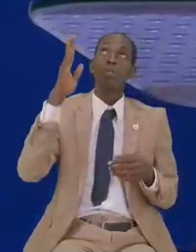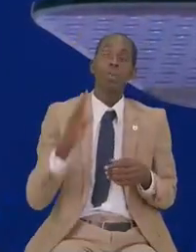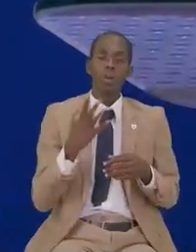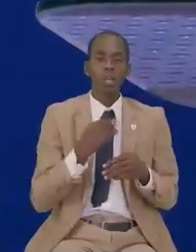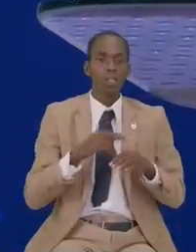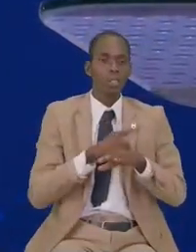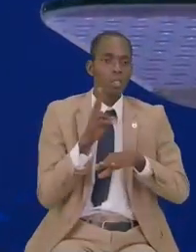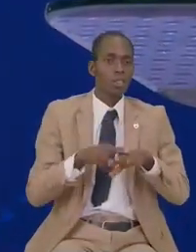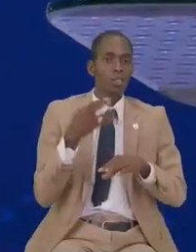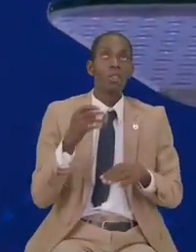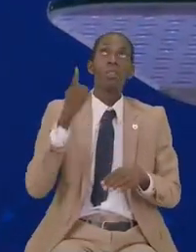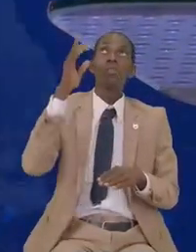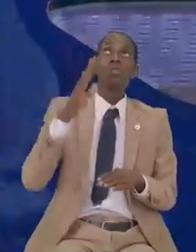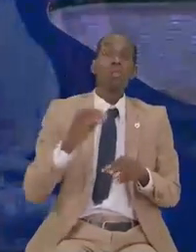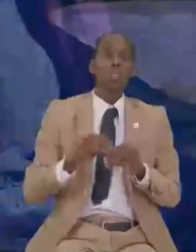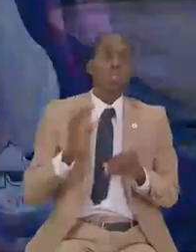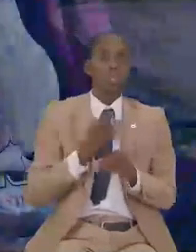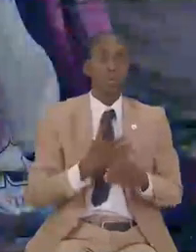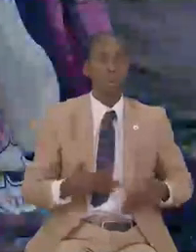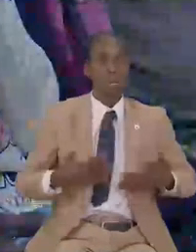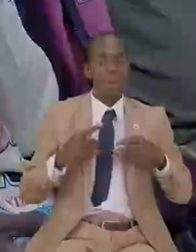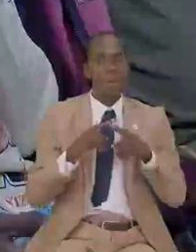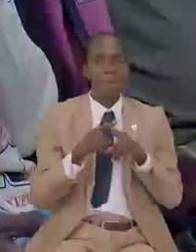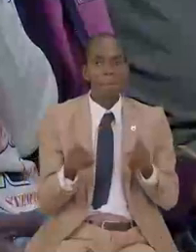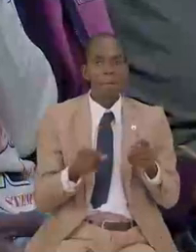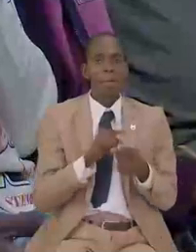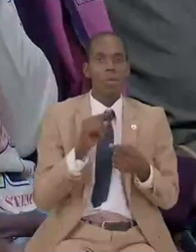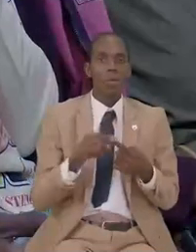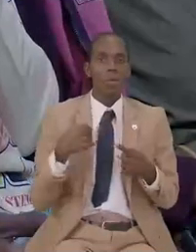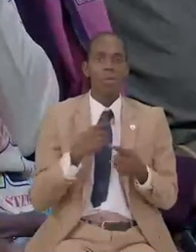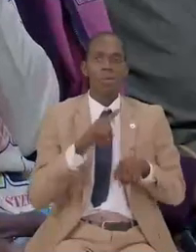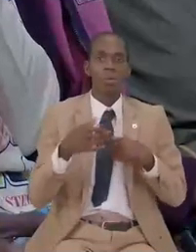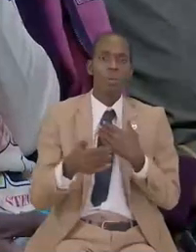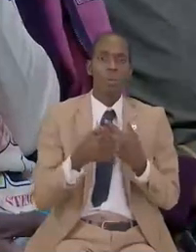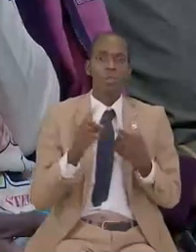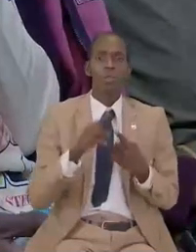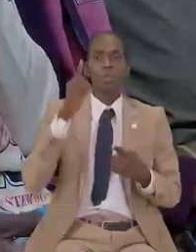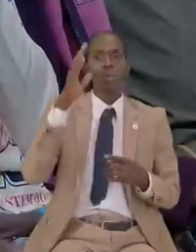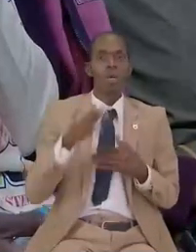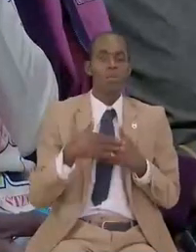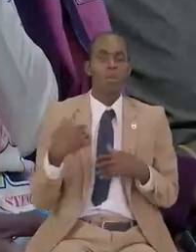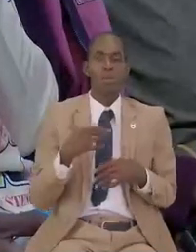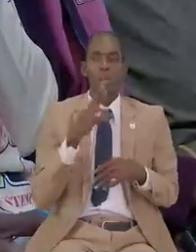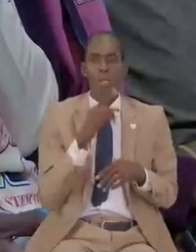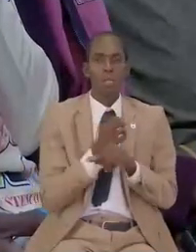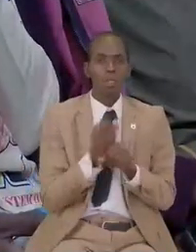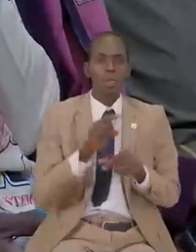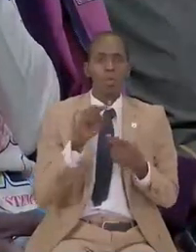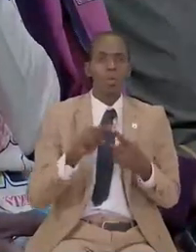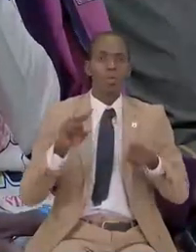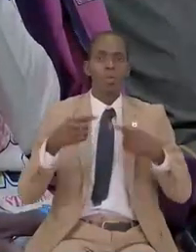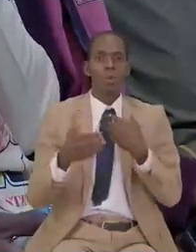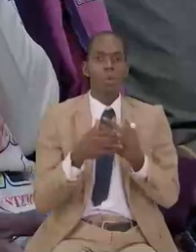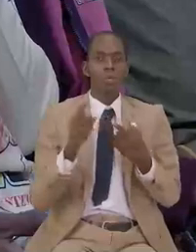nature de Dieu dans notre vie. Mais lorsque nous retournons à Dieu après être sauvés, lorsque nous retournons à